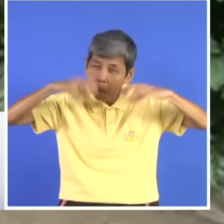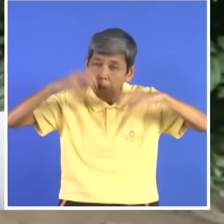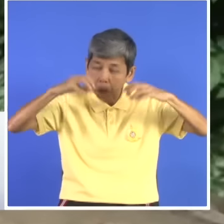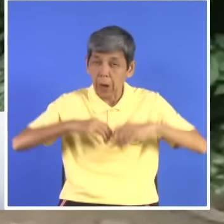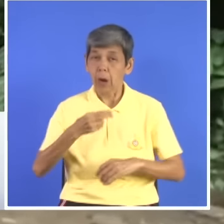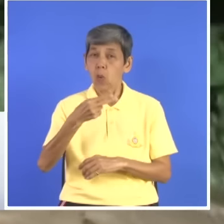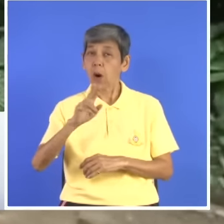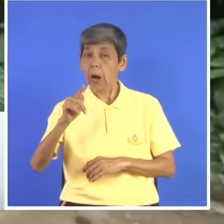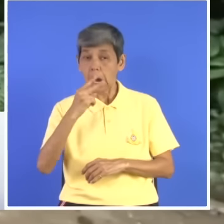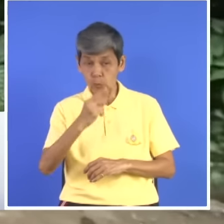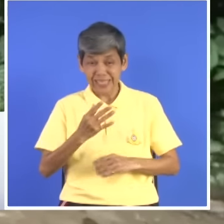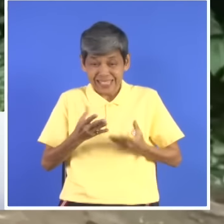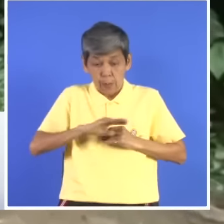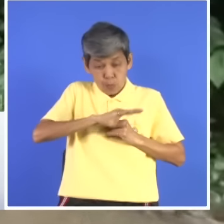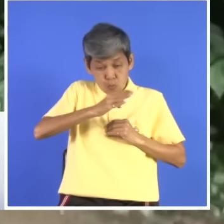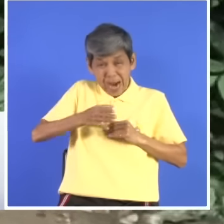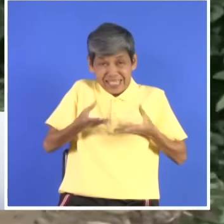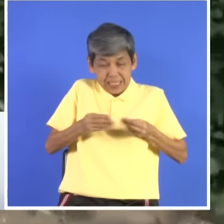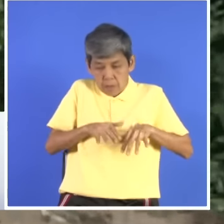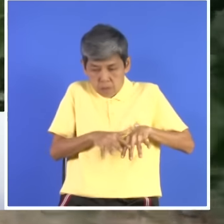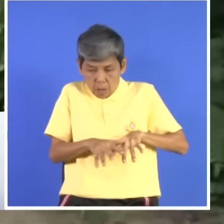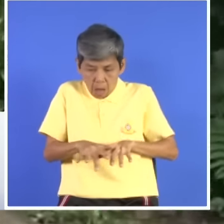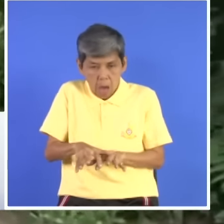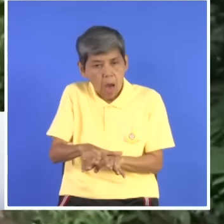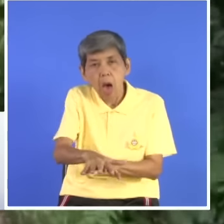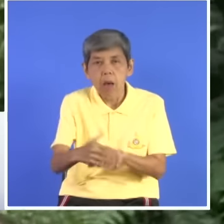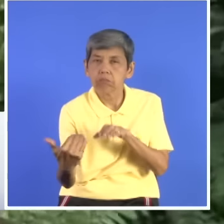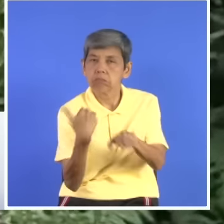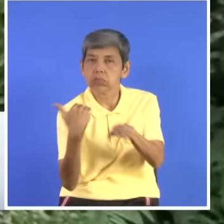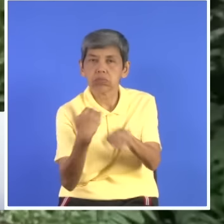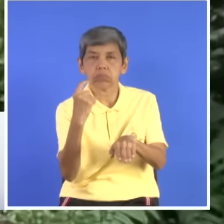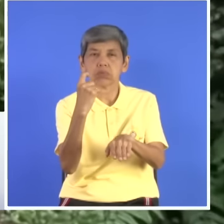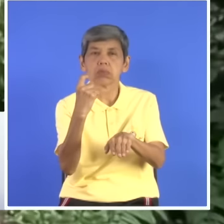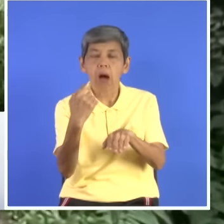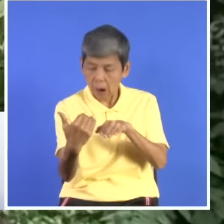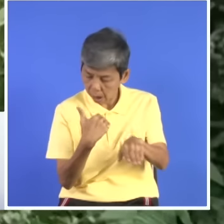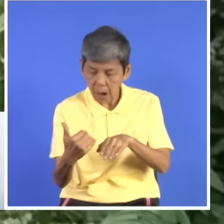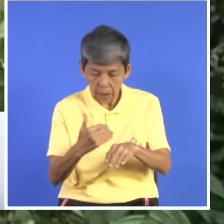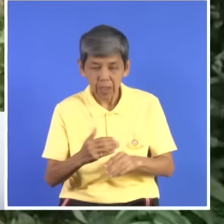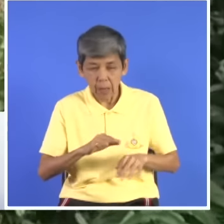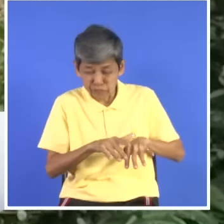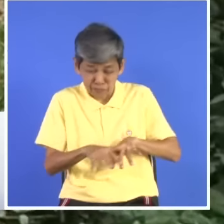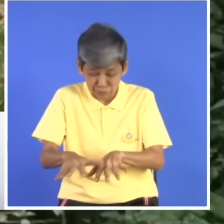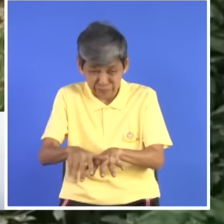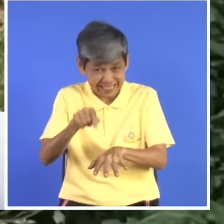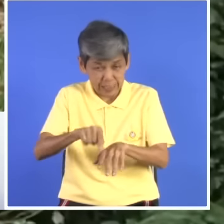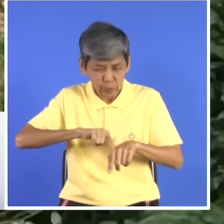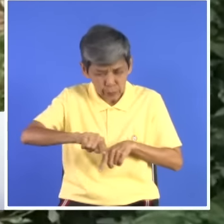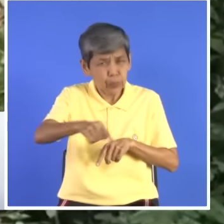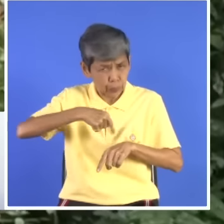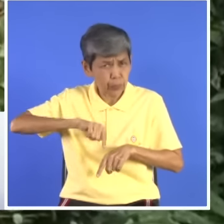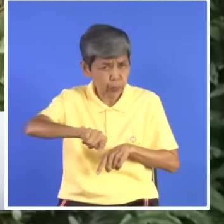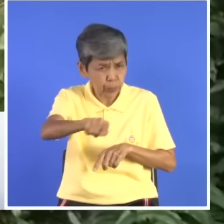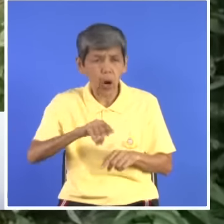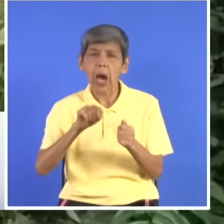าทำให้ดินภูเขาเนี่ยมันสไลด์ลงมานะครับปิดเส้นทางนะครับบ้านทรายขาวบ้านห้วยพึ่งซึ่งเป็นเส้นทางคมนาคมหลัก